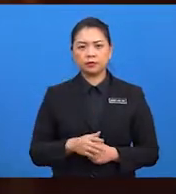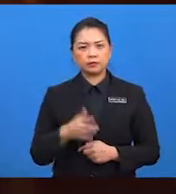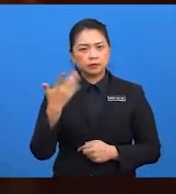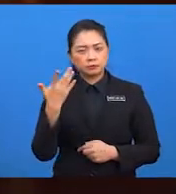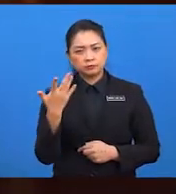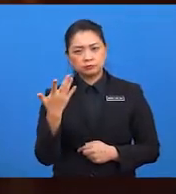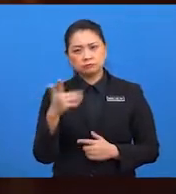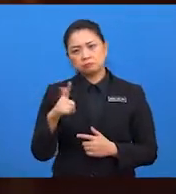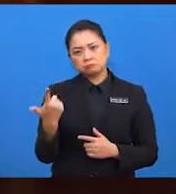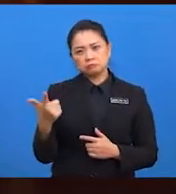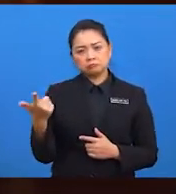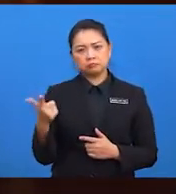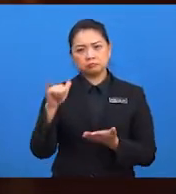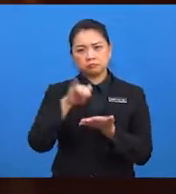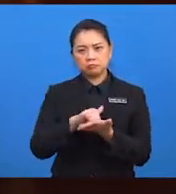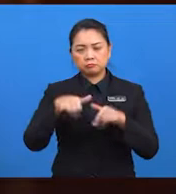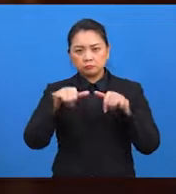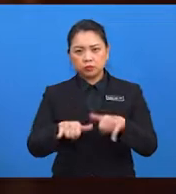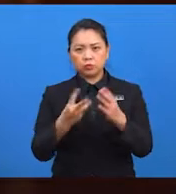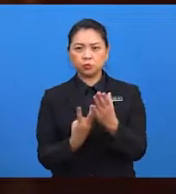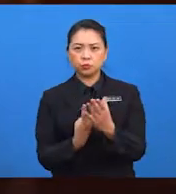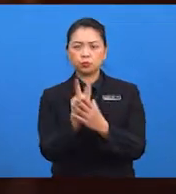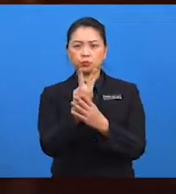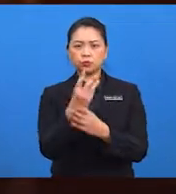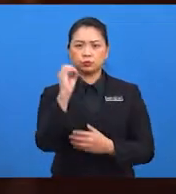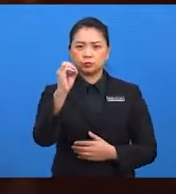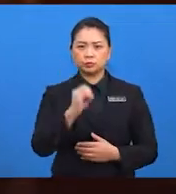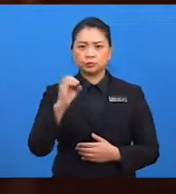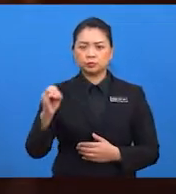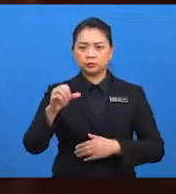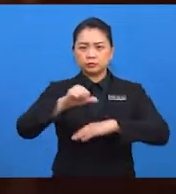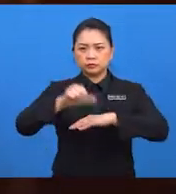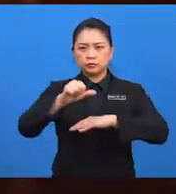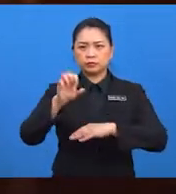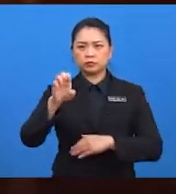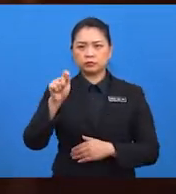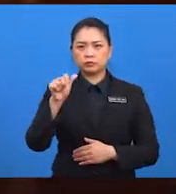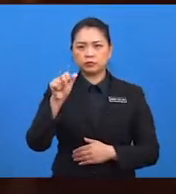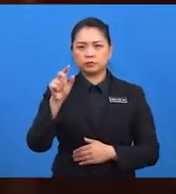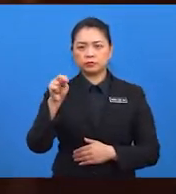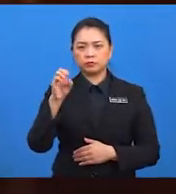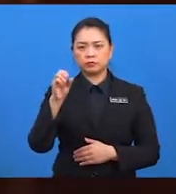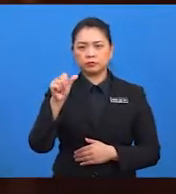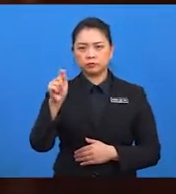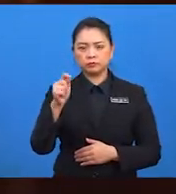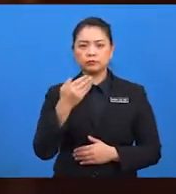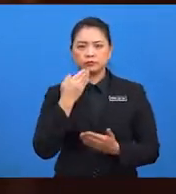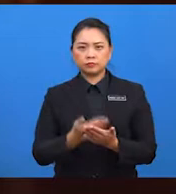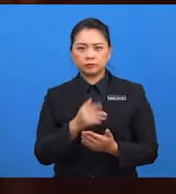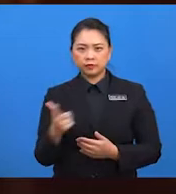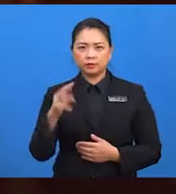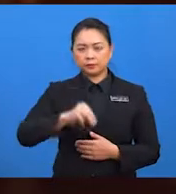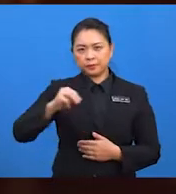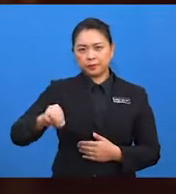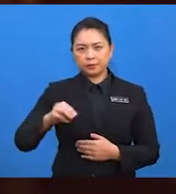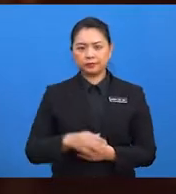Selebihnya masih lagi wujud sebagai molekul asid etanoik. Baiklah